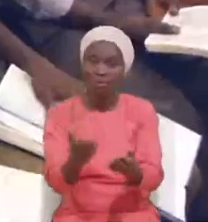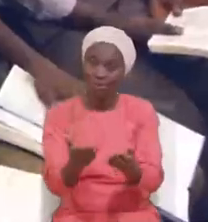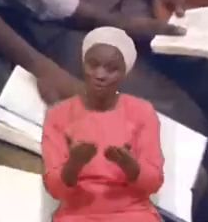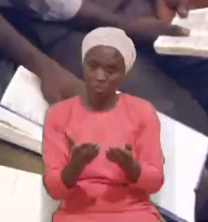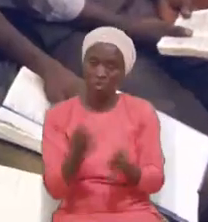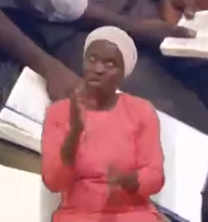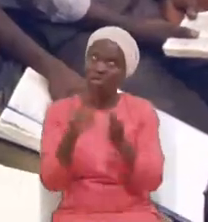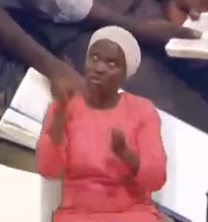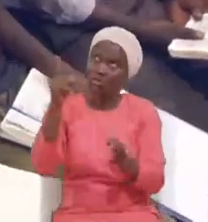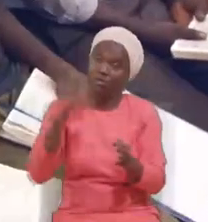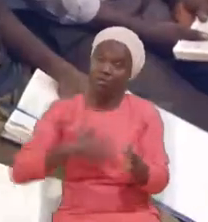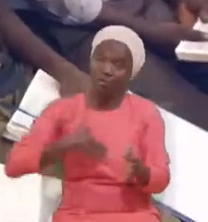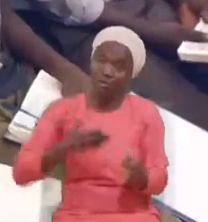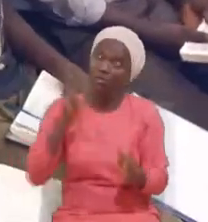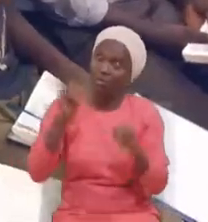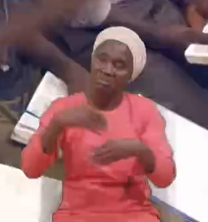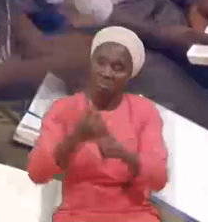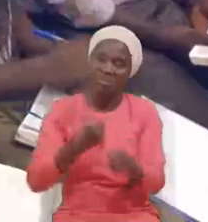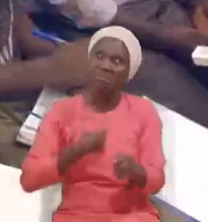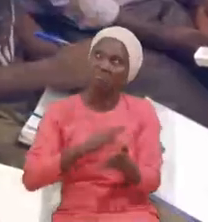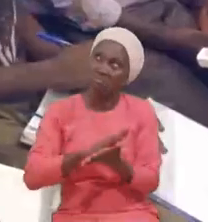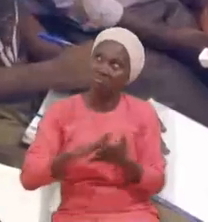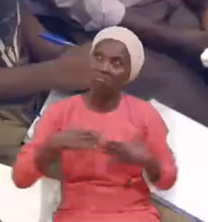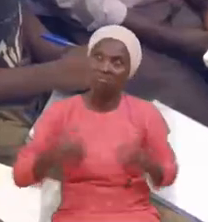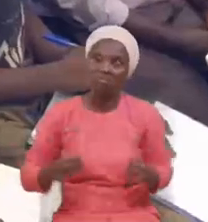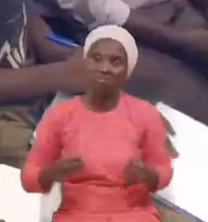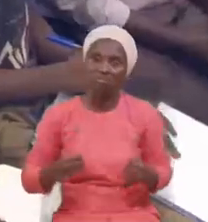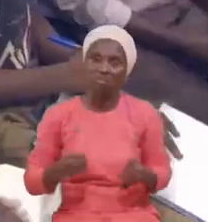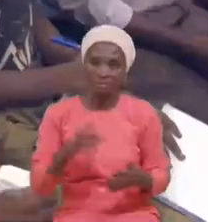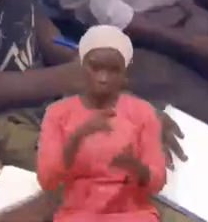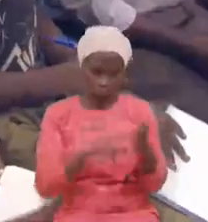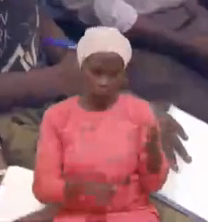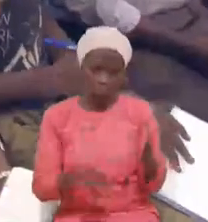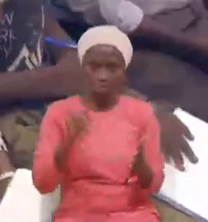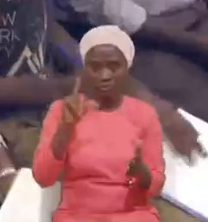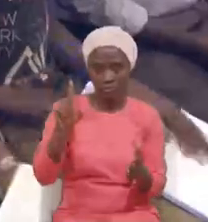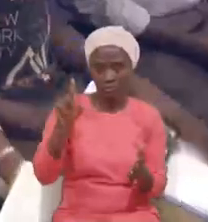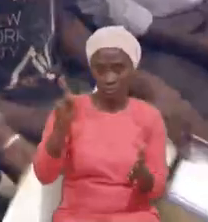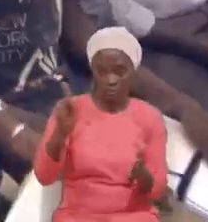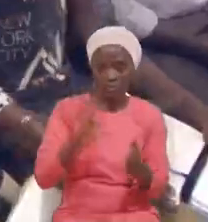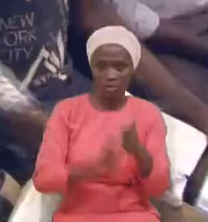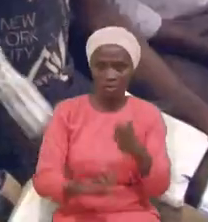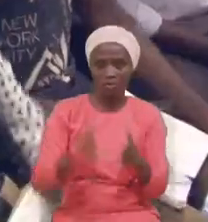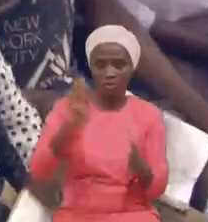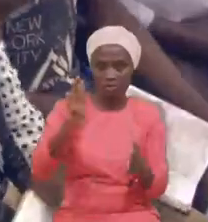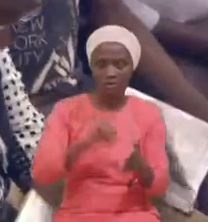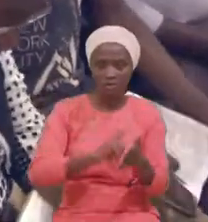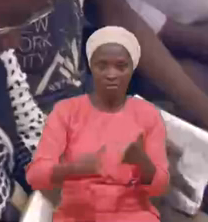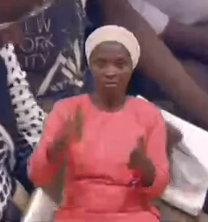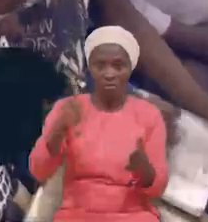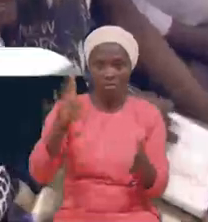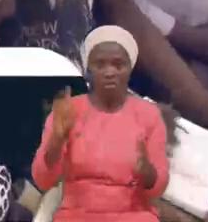Si tu le veux, tu peux me rendre pur. » Allons à Luc chapitre